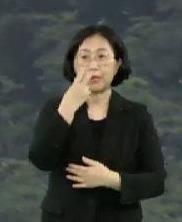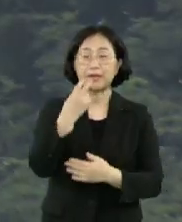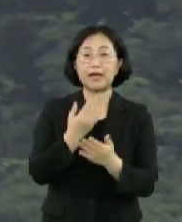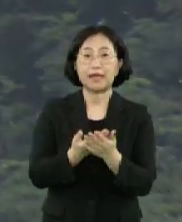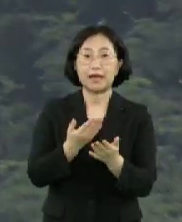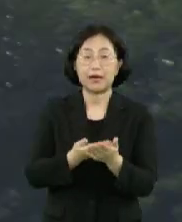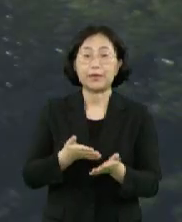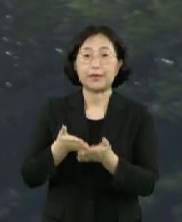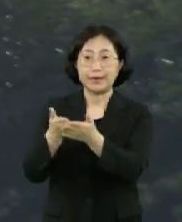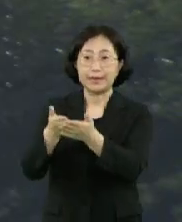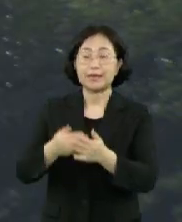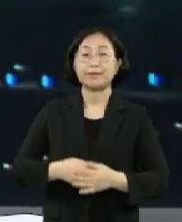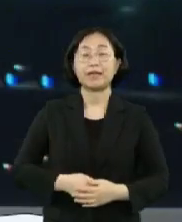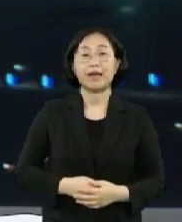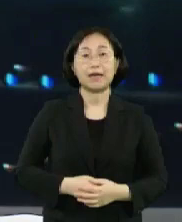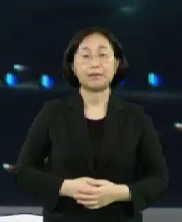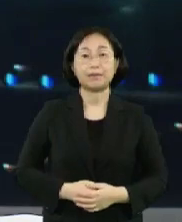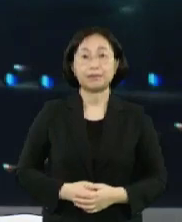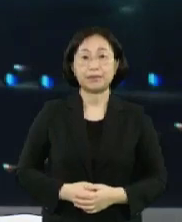요구했습니다.